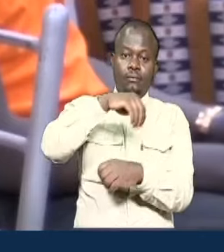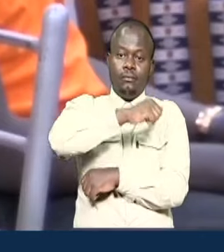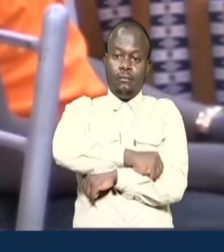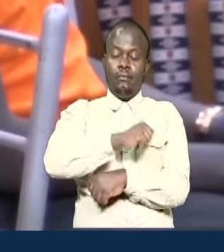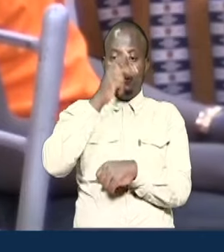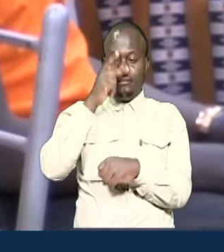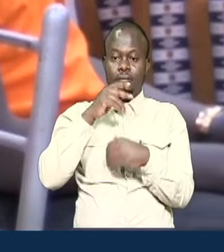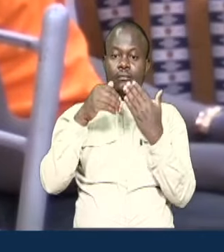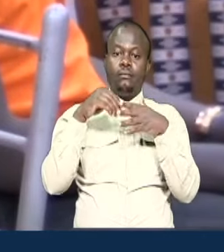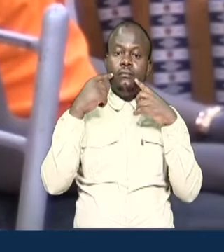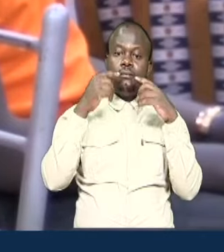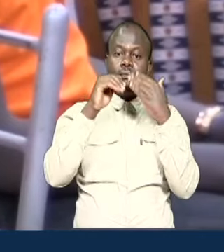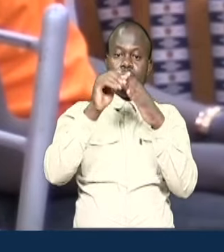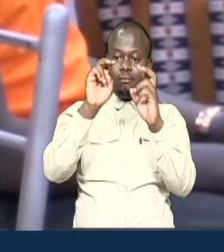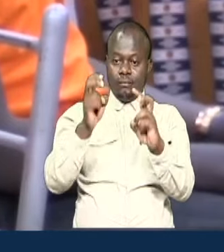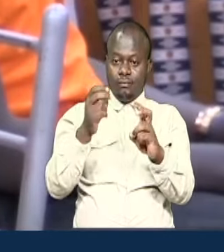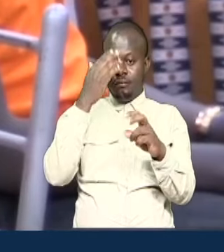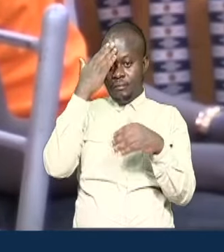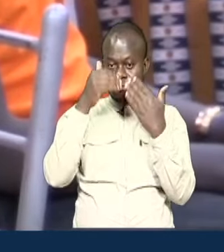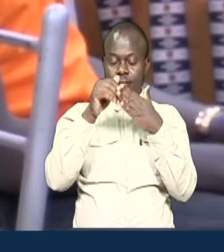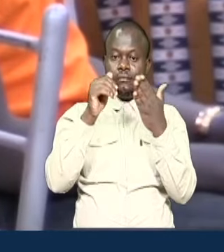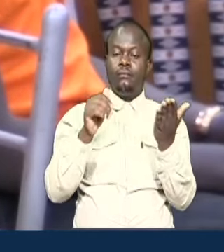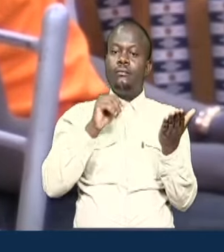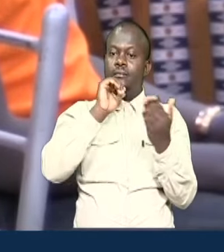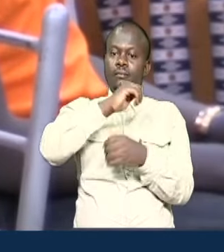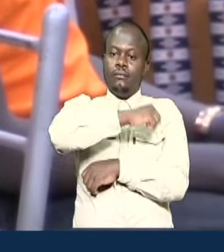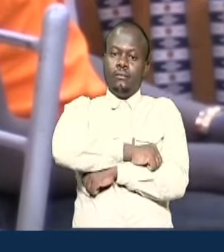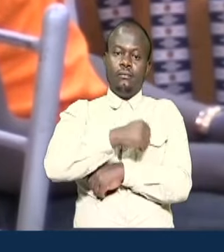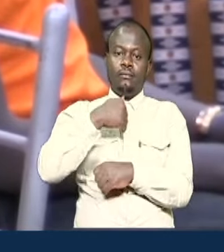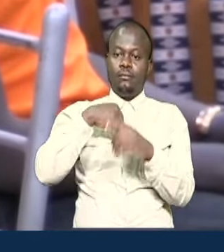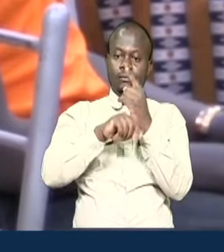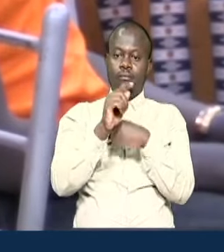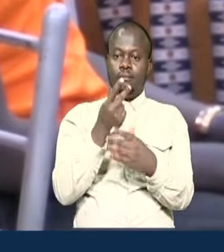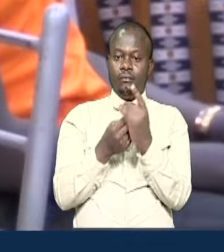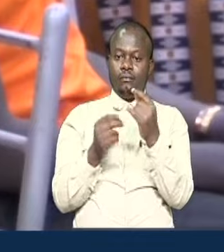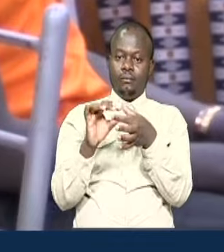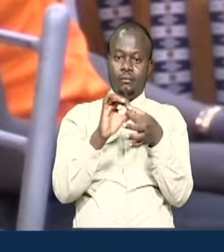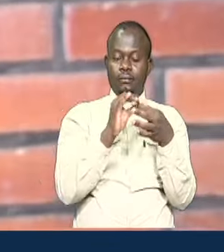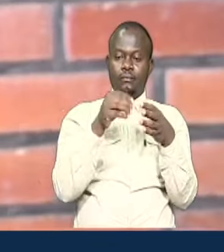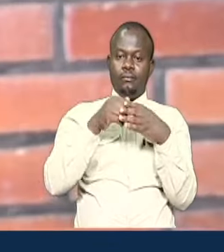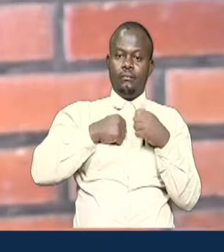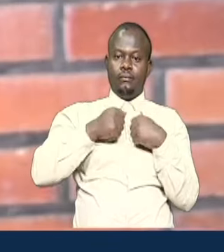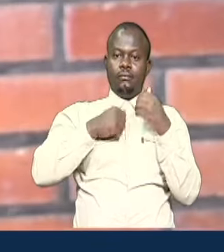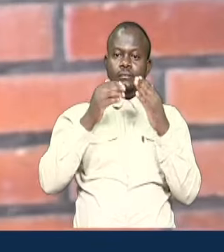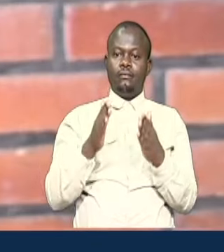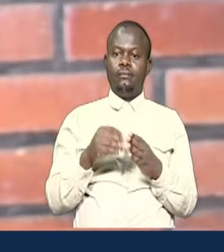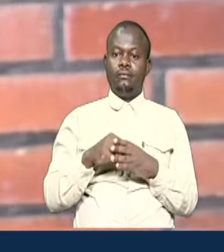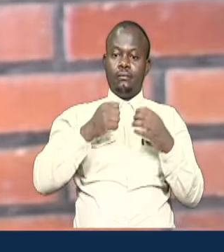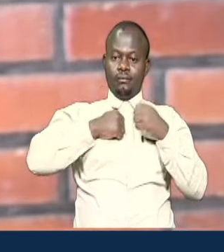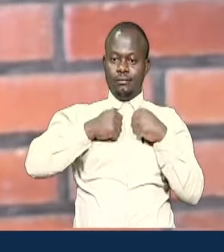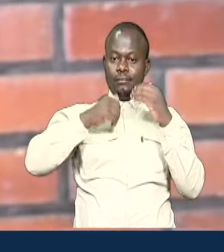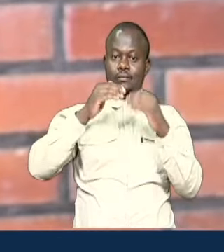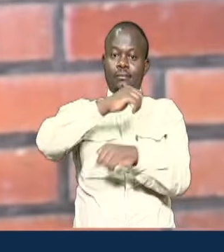Aba babyeyi bavuga ko byatewe n'uko nta mashuri y'abafite ubumuga bukomatanyije ahari mu Rwanda. Mu Rwanda